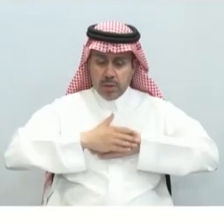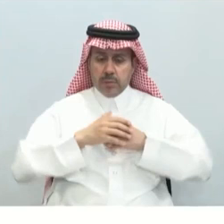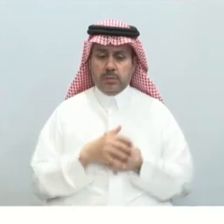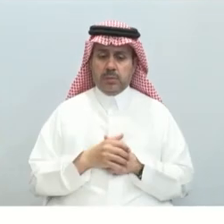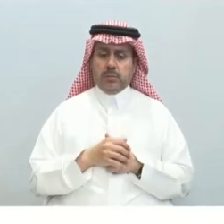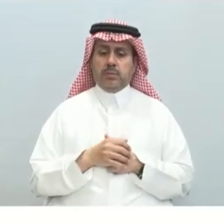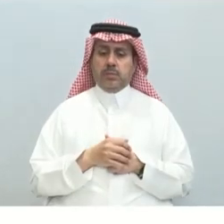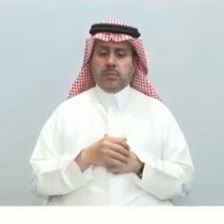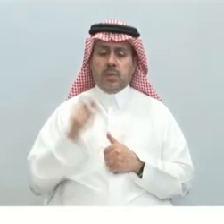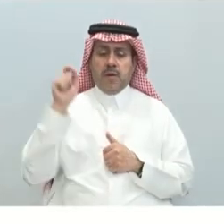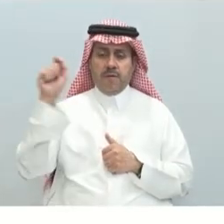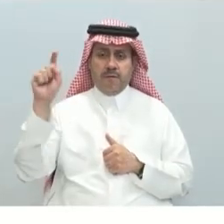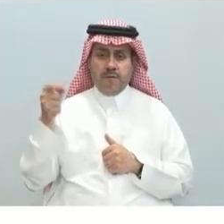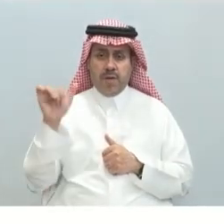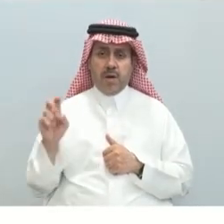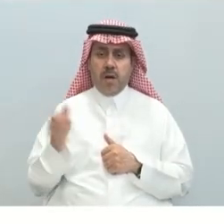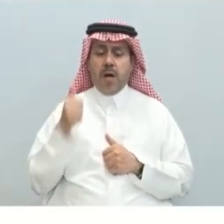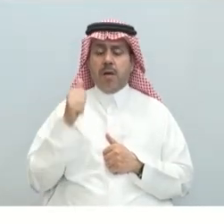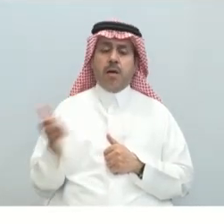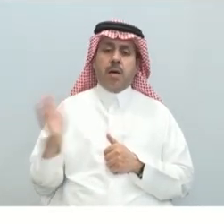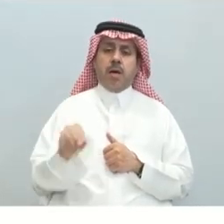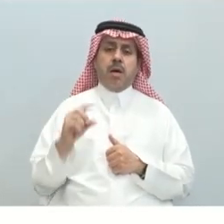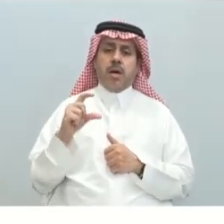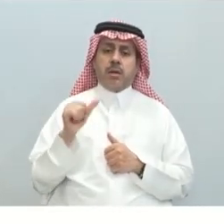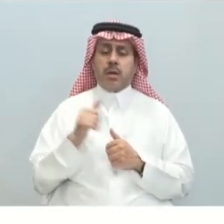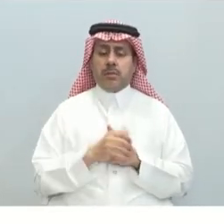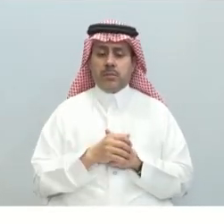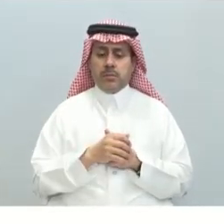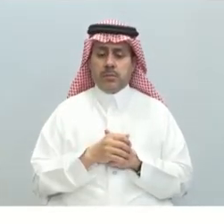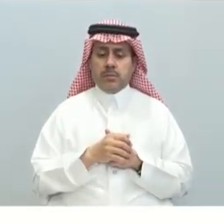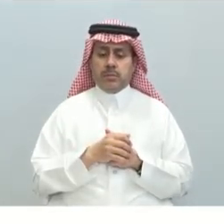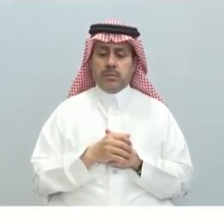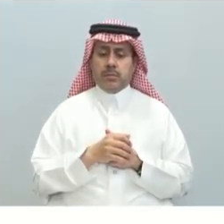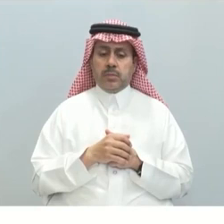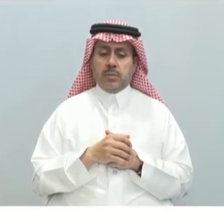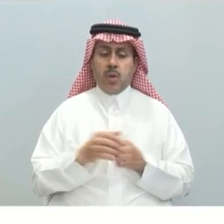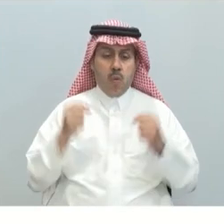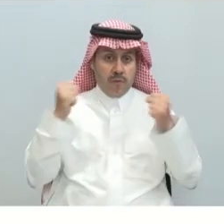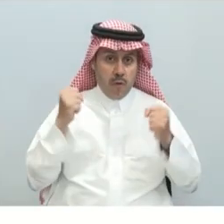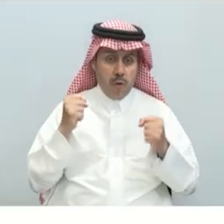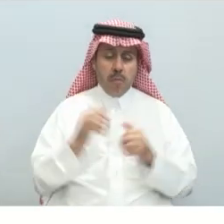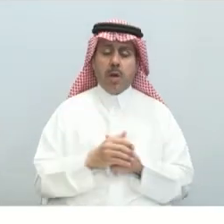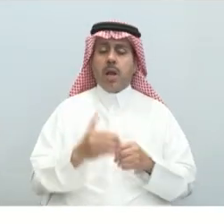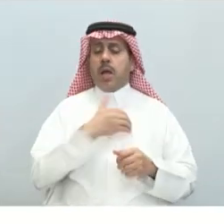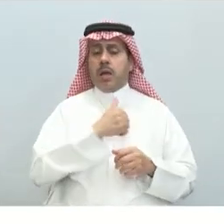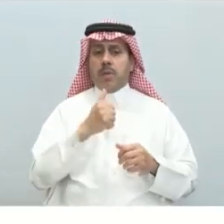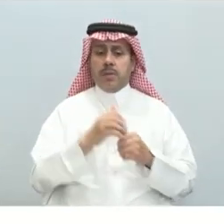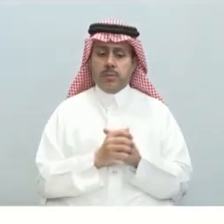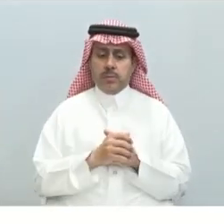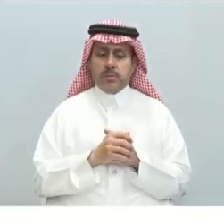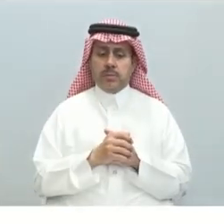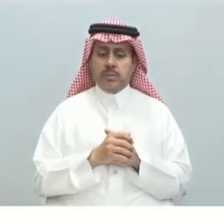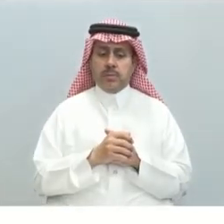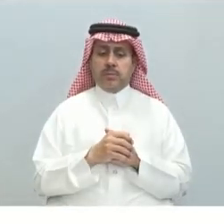الى قوله تعالى فريقا هدى ما المراد بهذه الجمله نعم ووفقهم الله تعالى للايمان